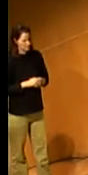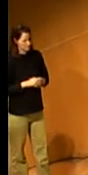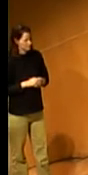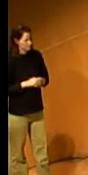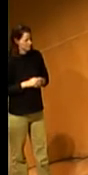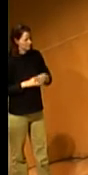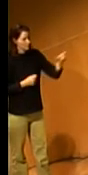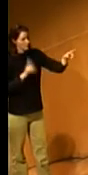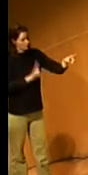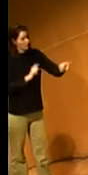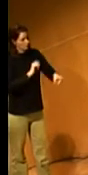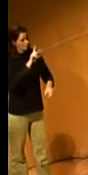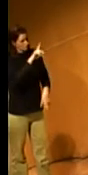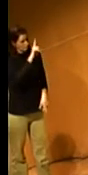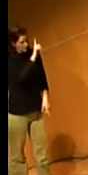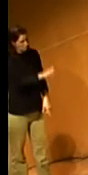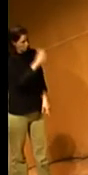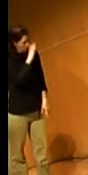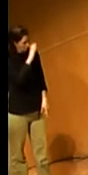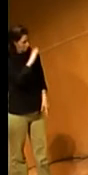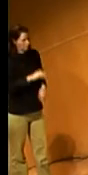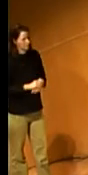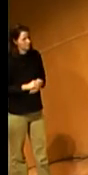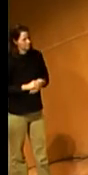D'accord. C'est une question très intéressante.